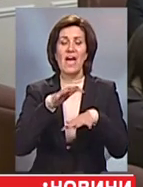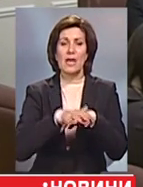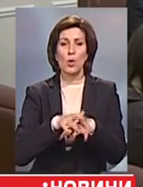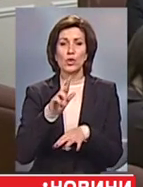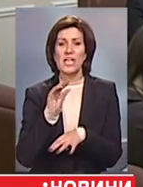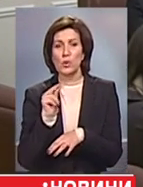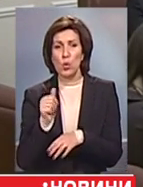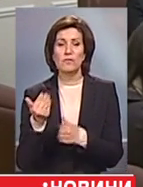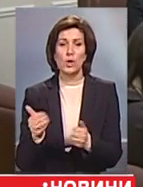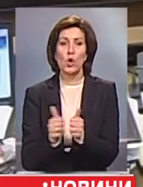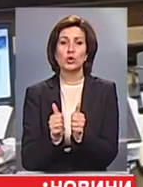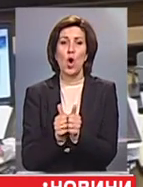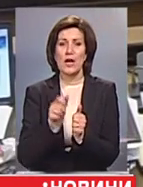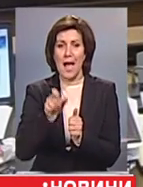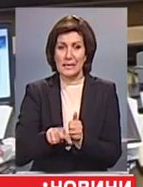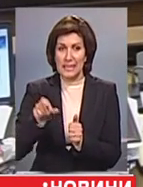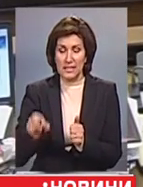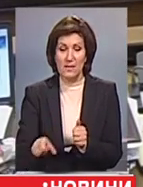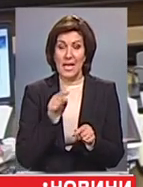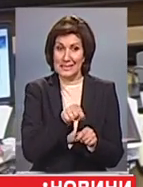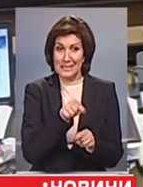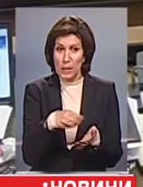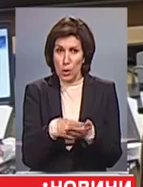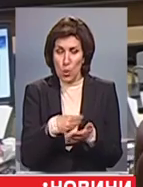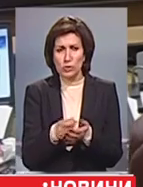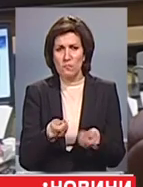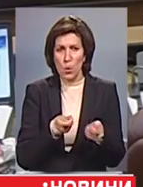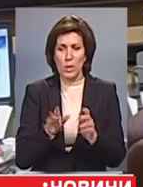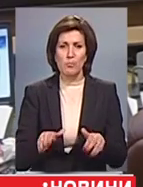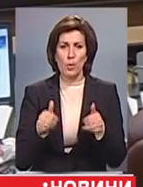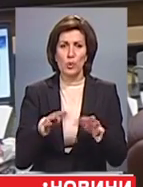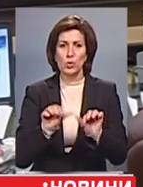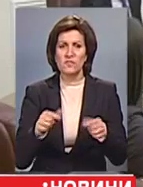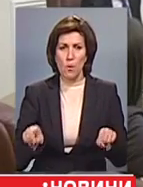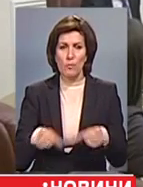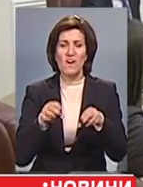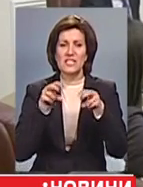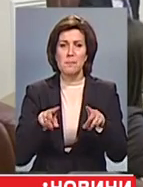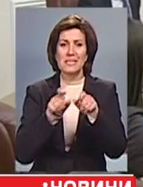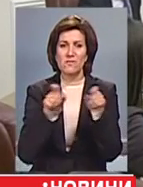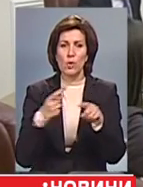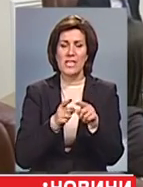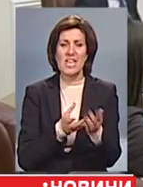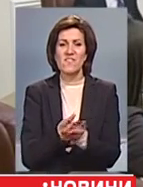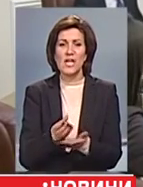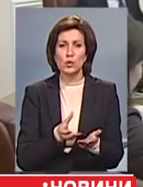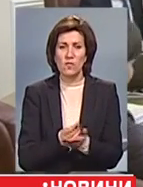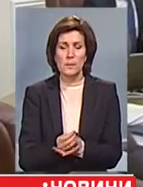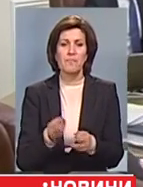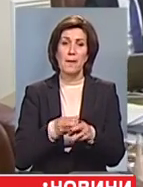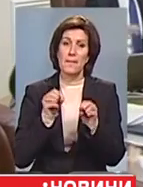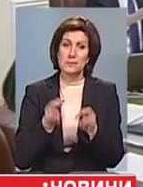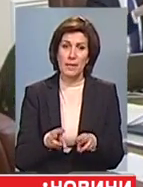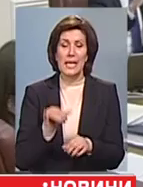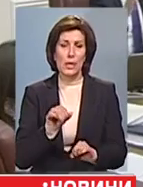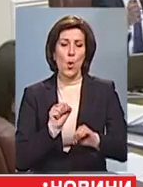рахунках Януковича та його соратників. І з цих грошей уряд пропонує сформувати спецфонд, який фінансуватиме